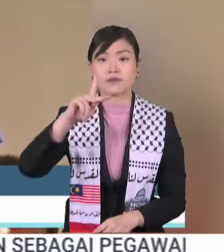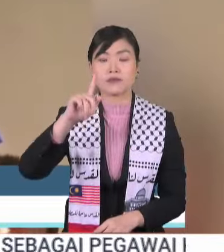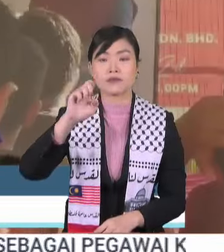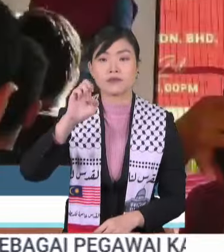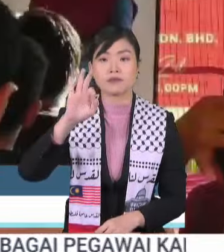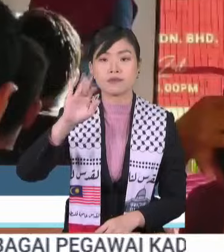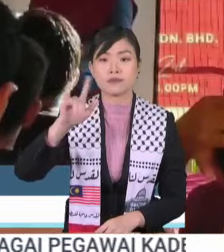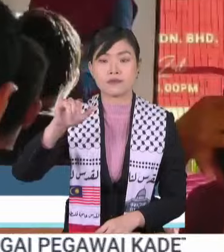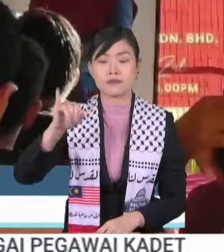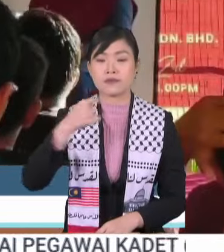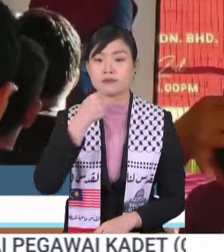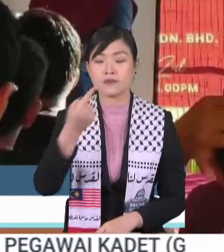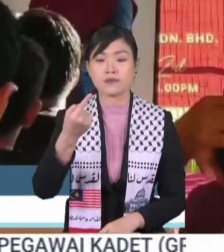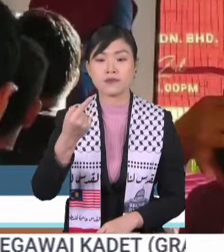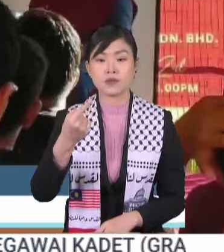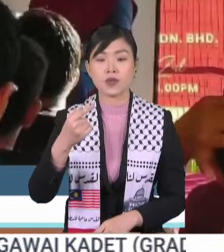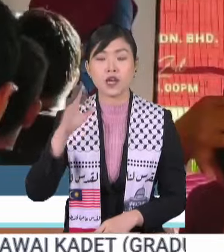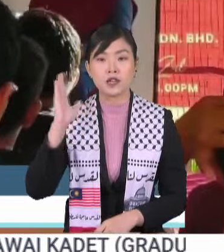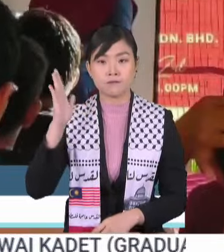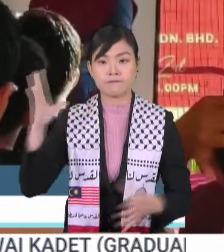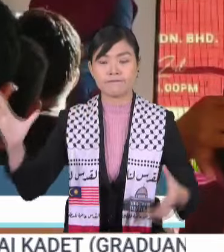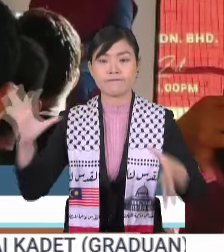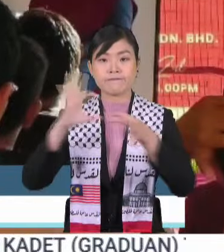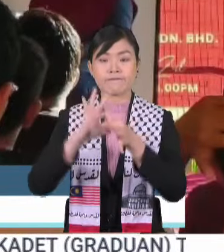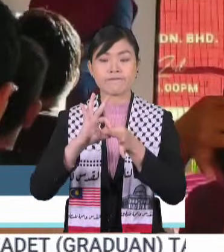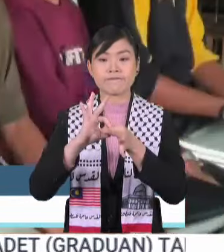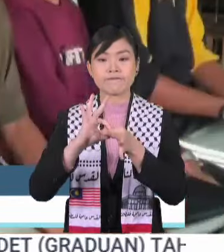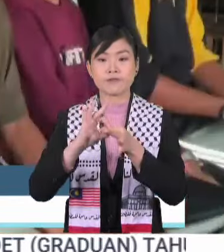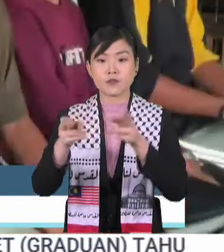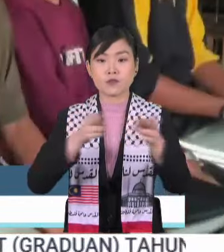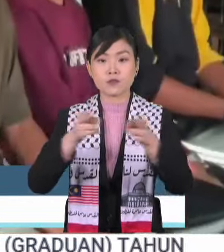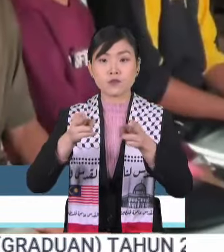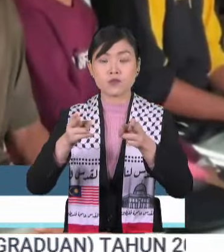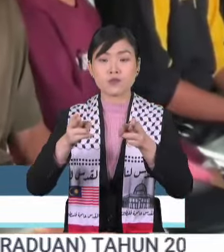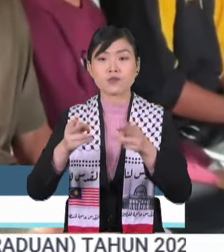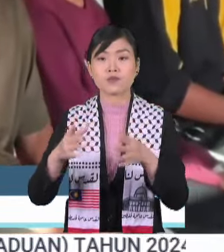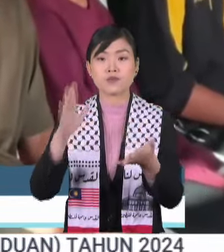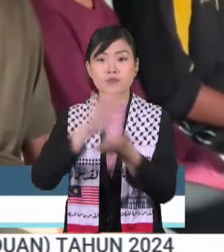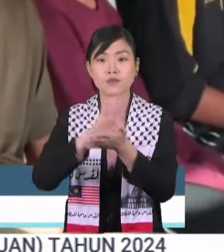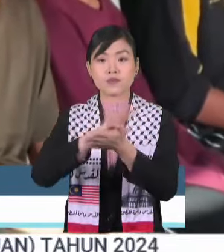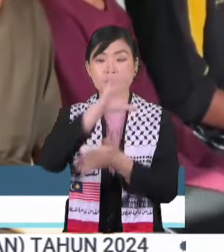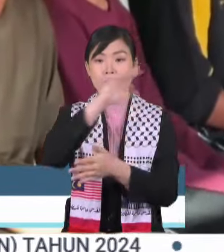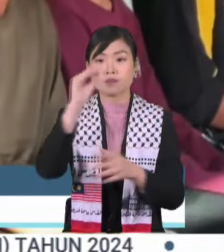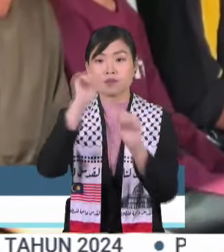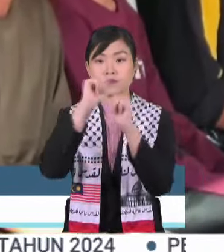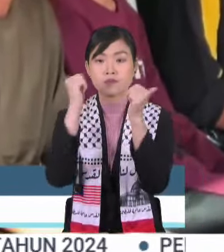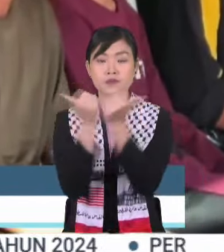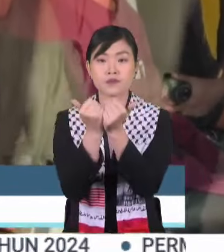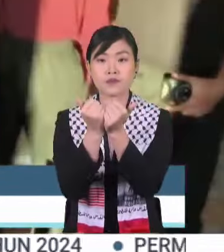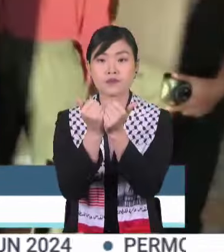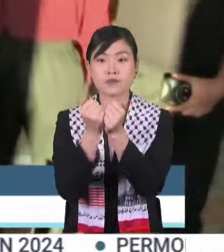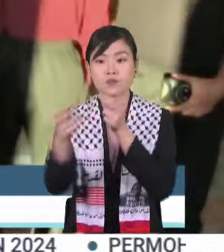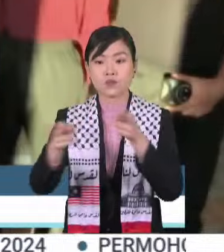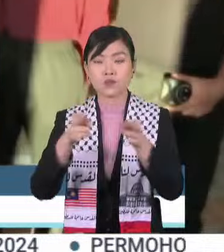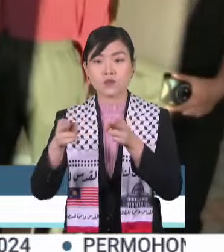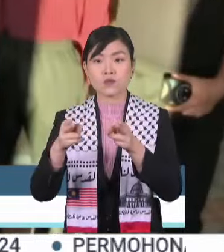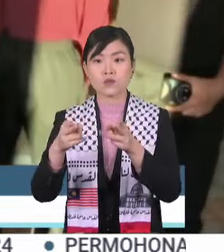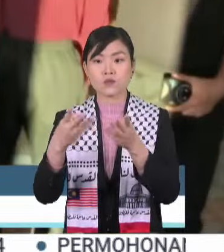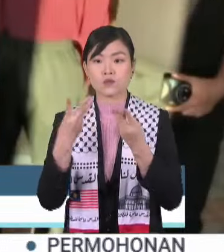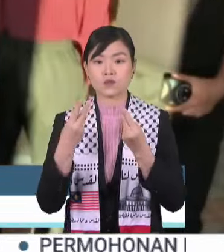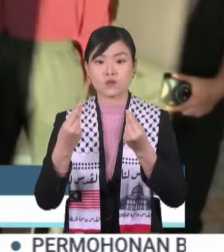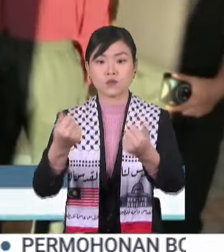menegaskan pihaknya akan bekerjasama dengan pengurusan sekolah serta agensi dalam usaha menangani